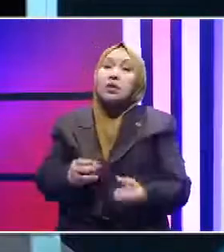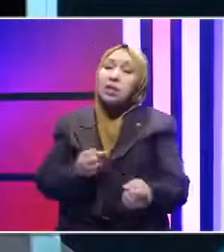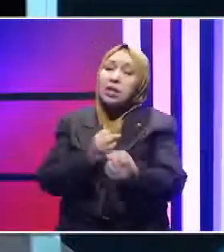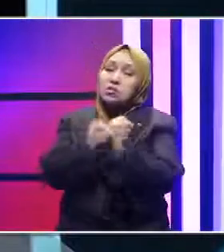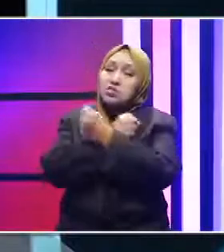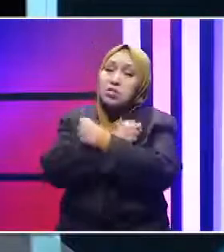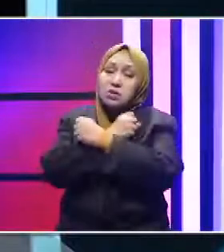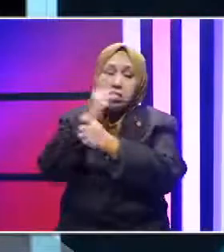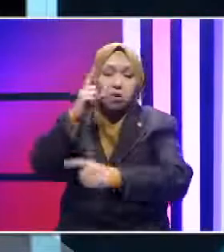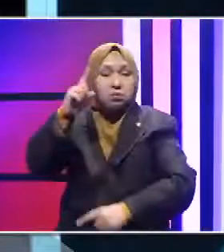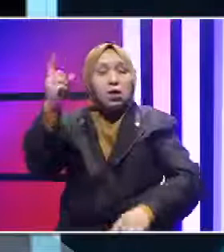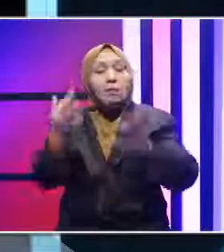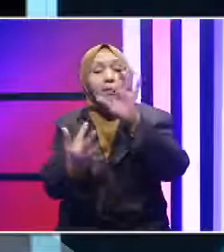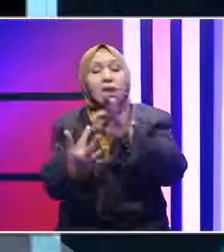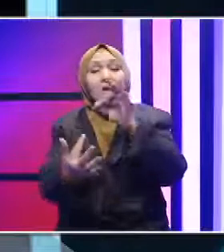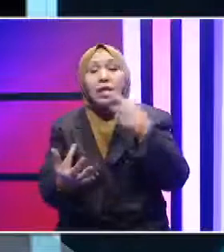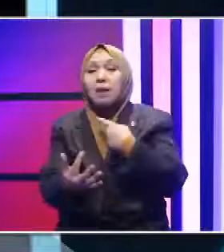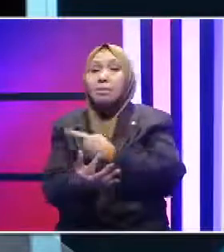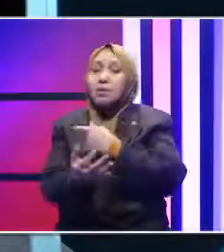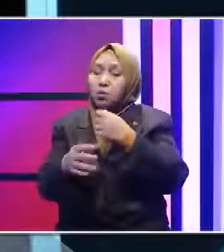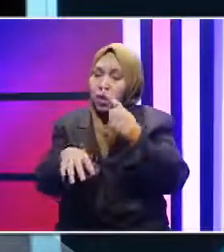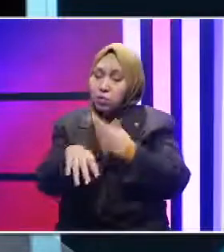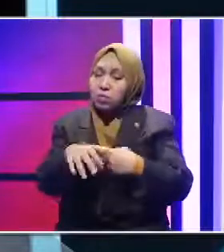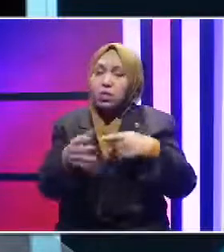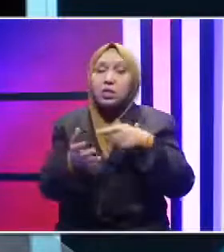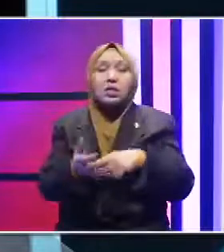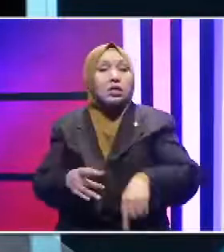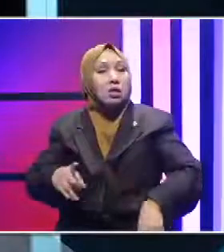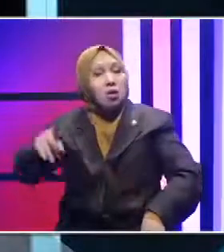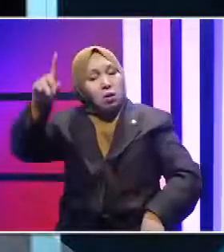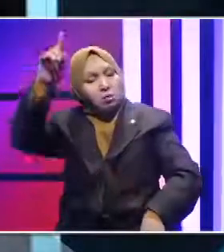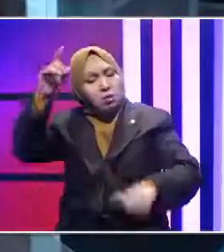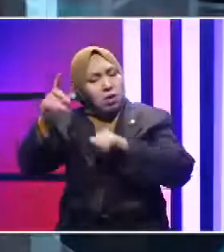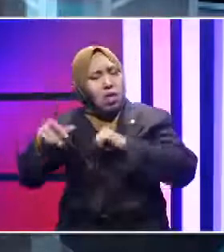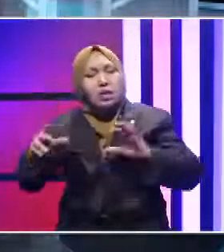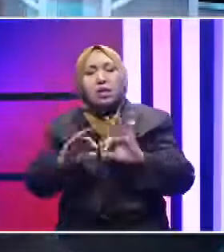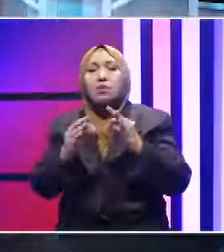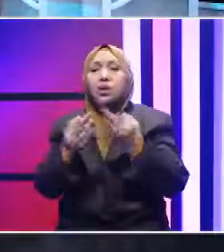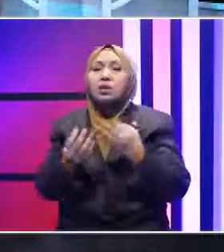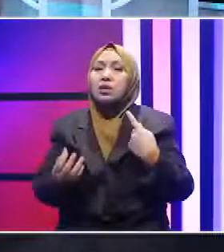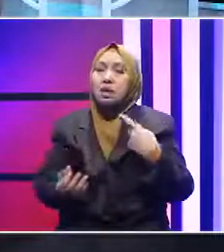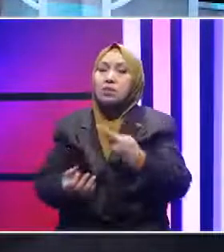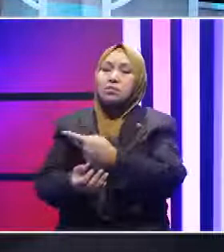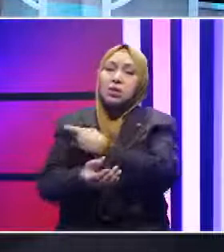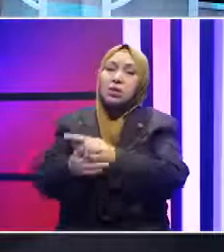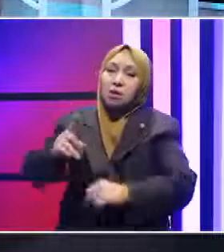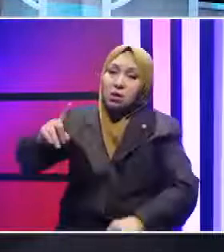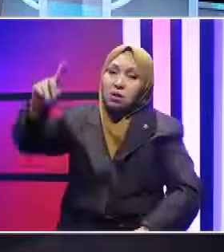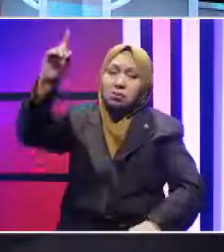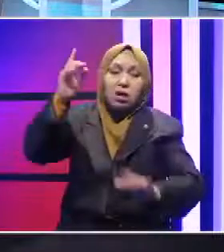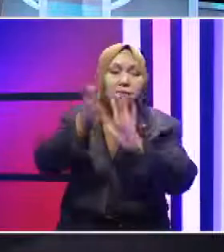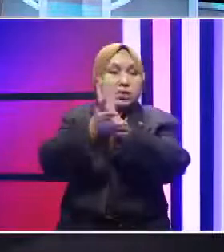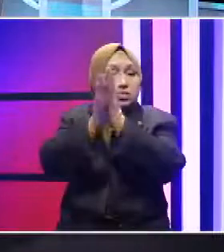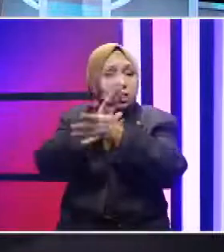Allah, ya Tuhan kami, pilihlah kami saat ini ya Allah, ahli keluarga kami ya Allah,